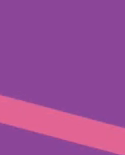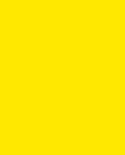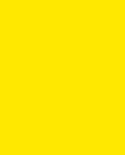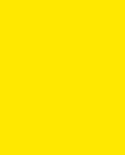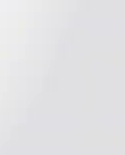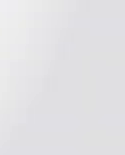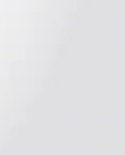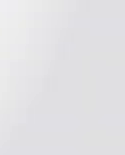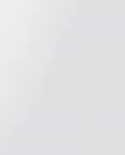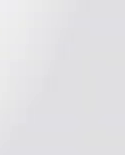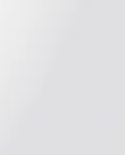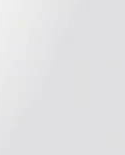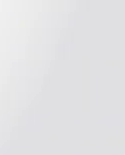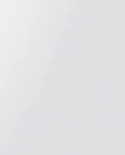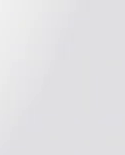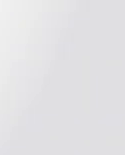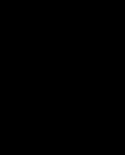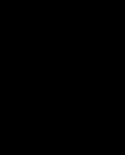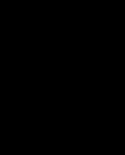Didik TVN